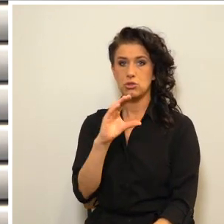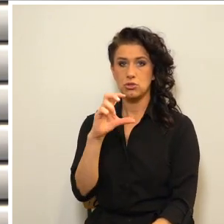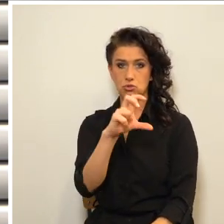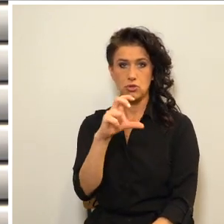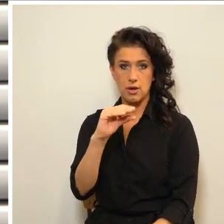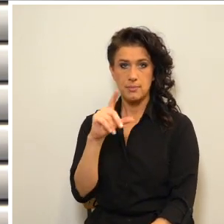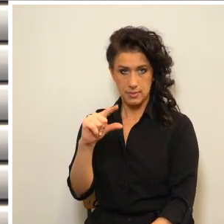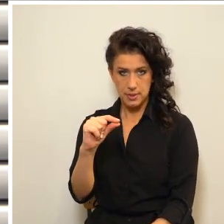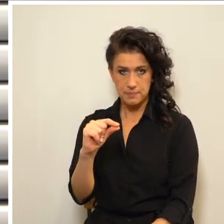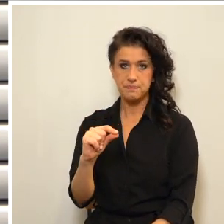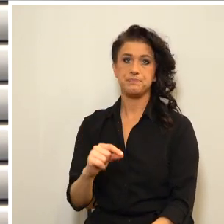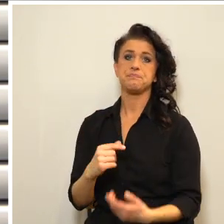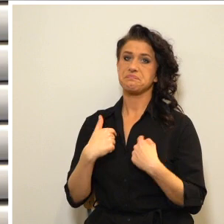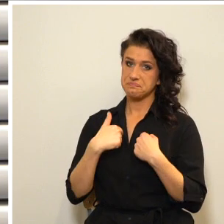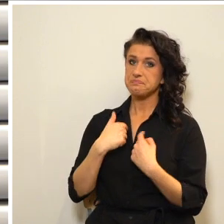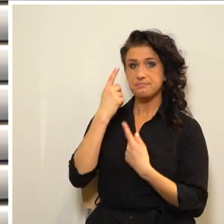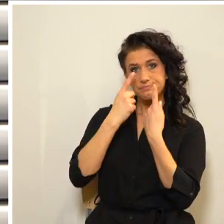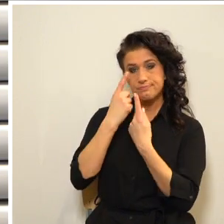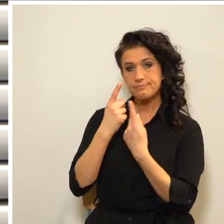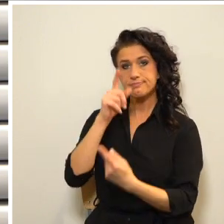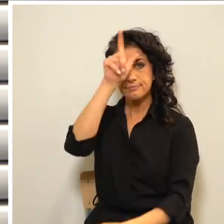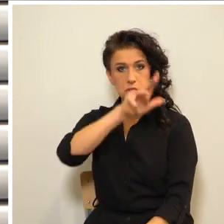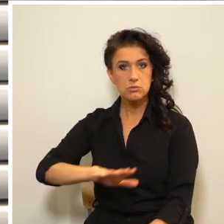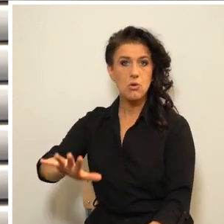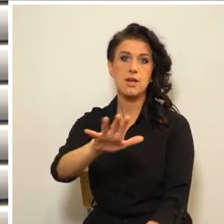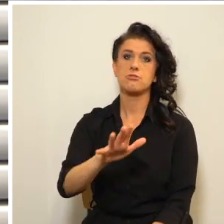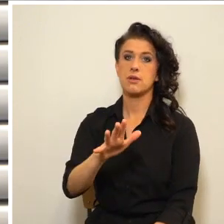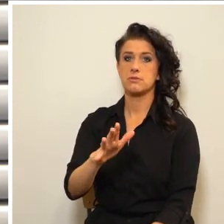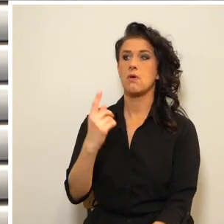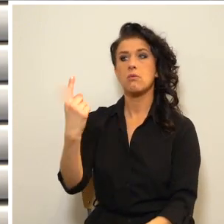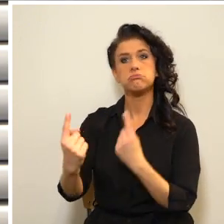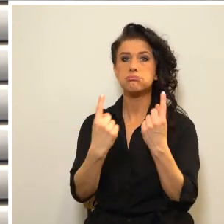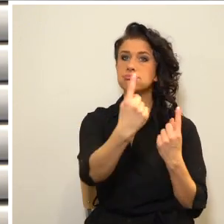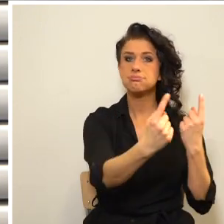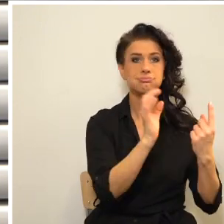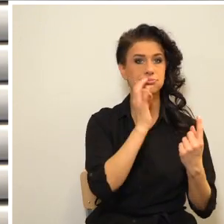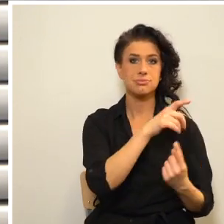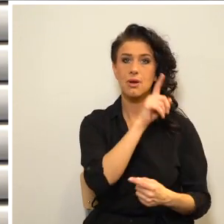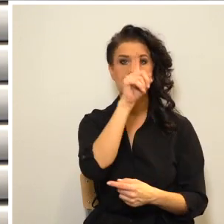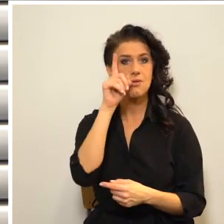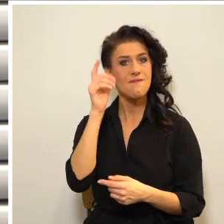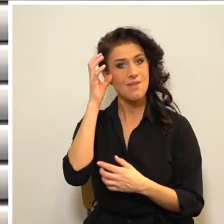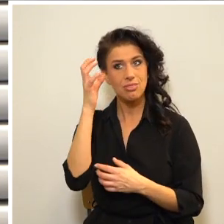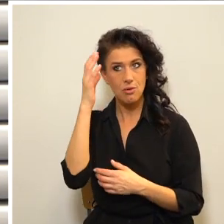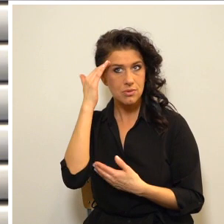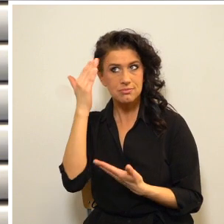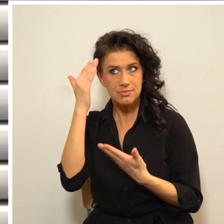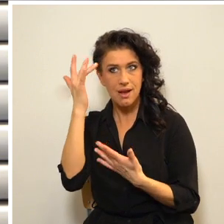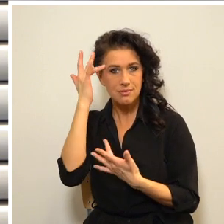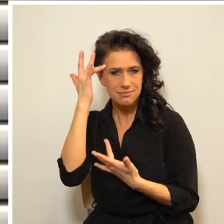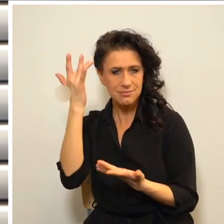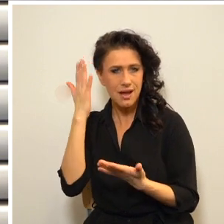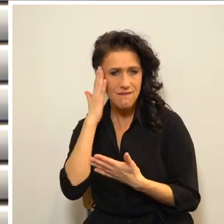społeczeństwo o a zwłaszcza ludzi młodych to świadomość jest i